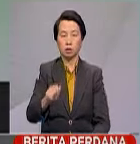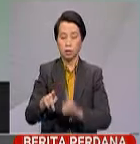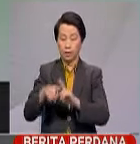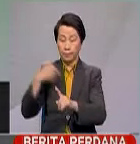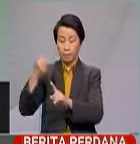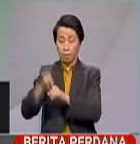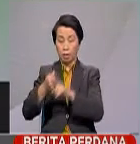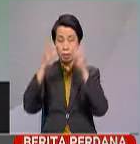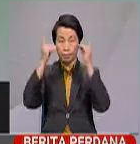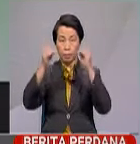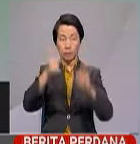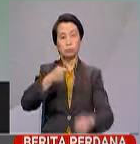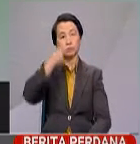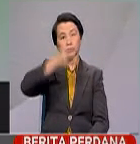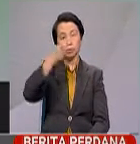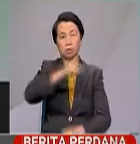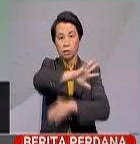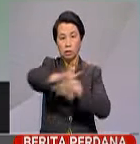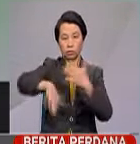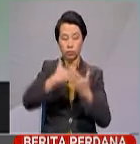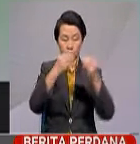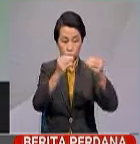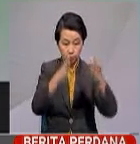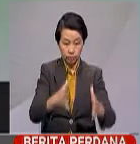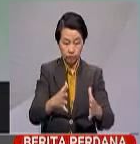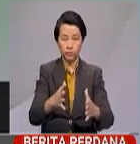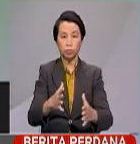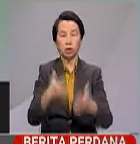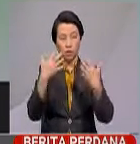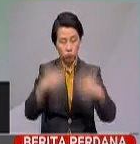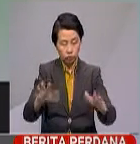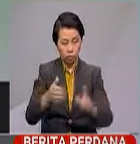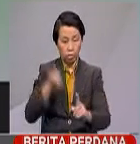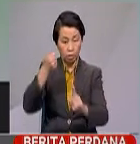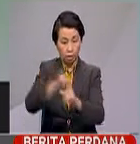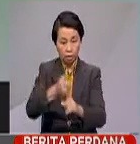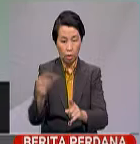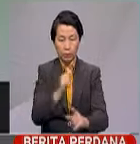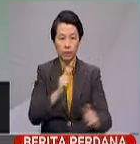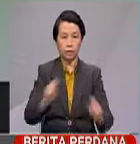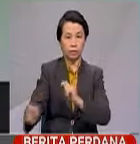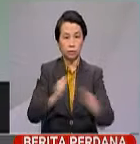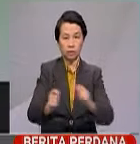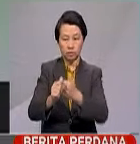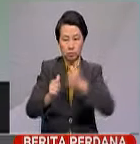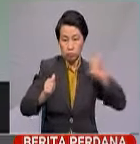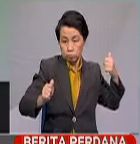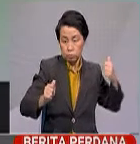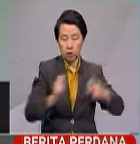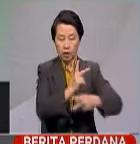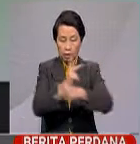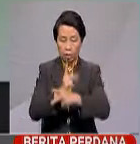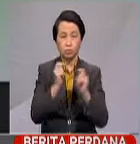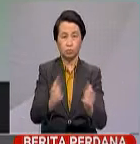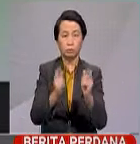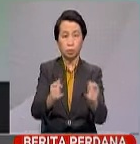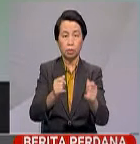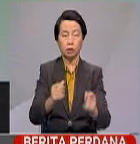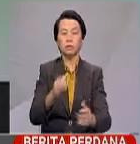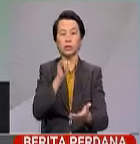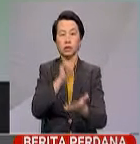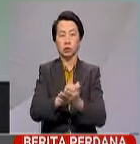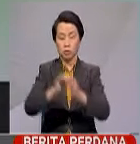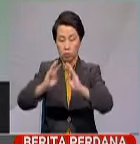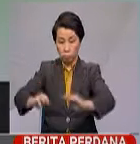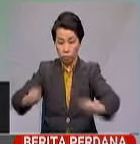Adnan dalam satu kenyataan berkata semua pengetua dan guru besar sudah diarah mengambil tindakan pencegahan dan kawalan segera. Selain itu,